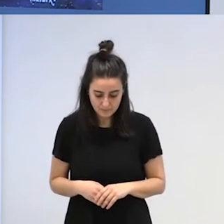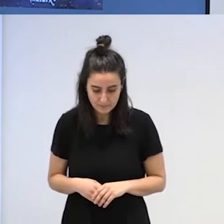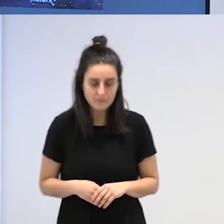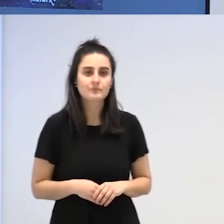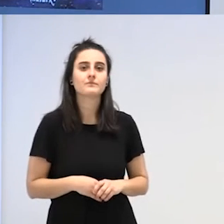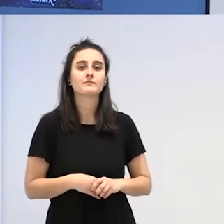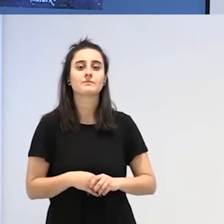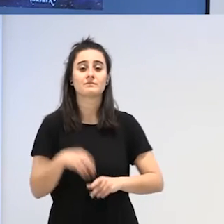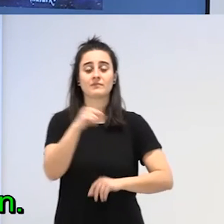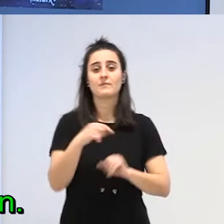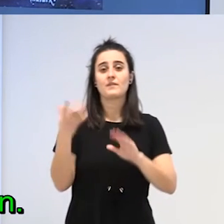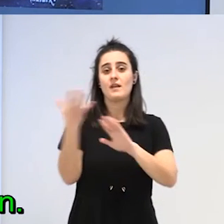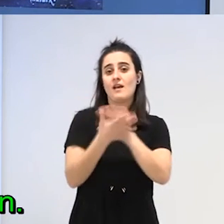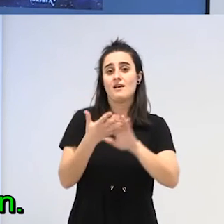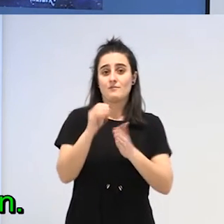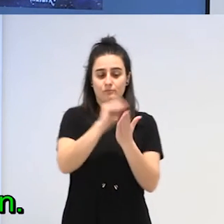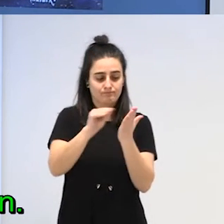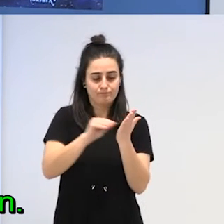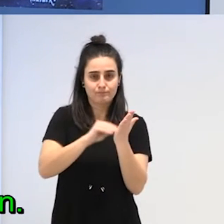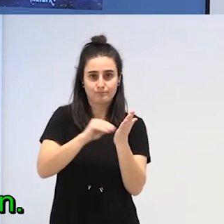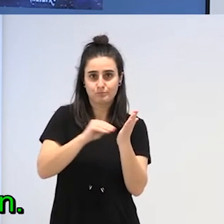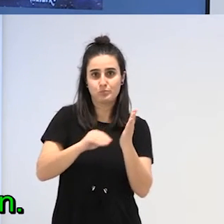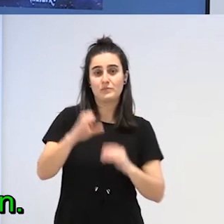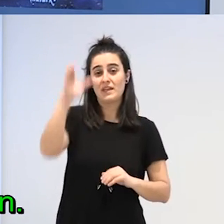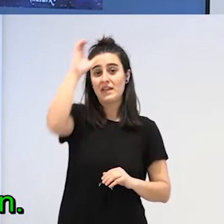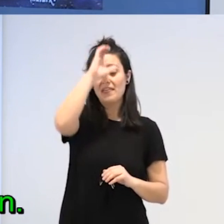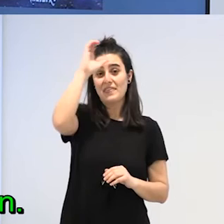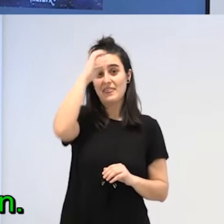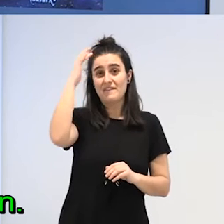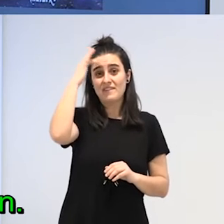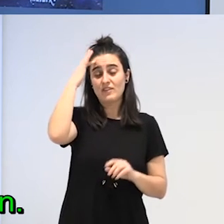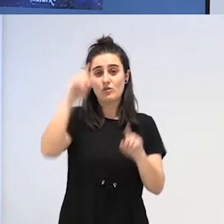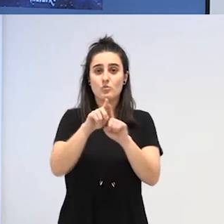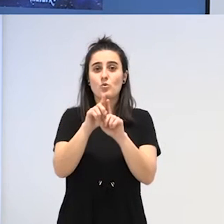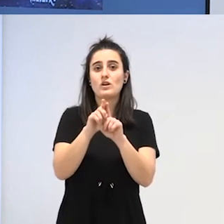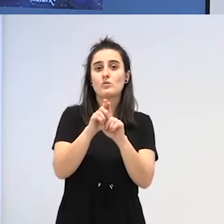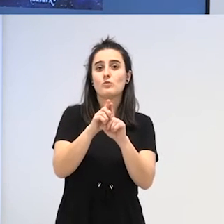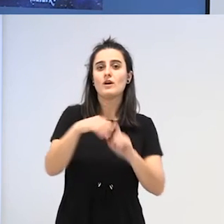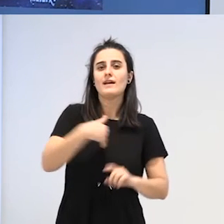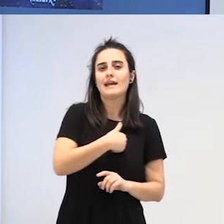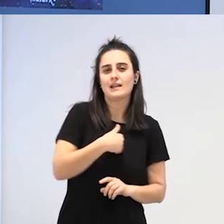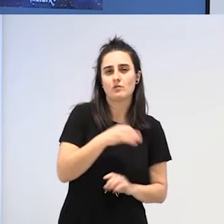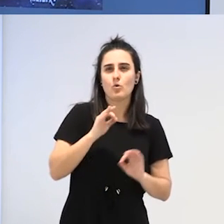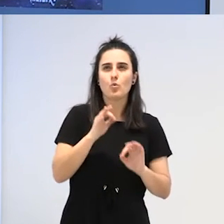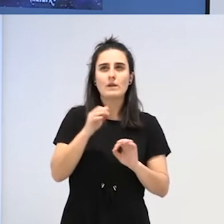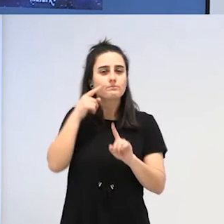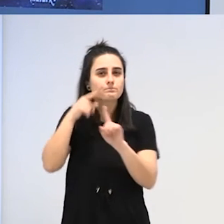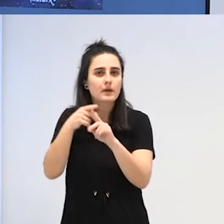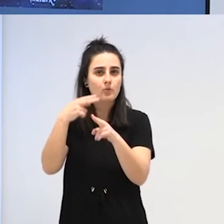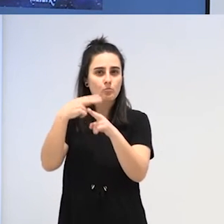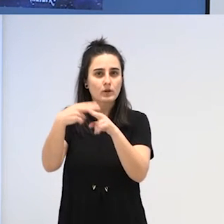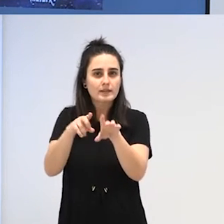gisa. Ez tresna gisa, beste helburu ezberdin batekin, adibidez kritika politikoa